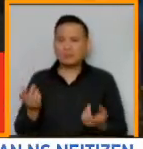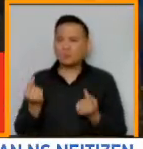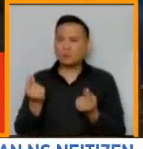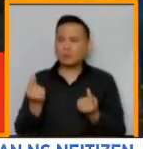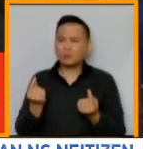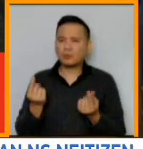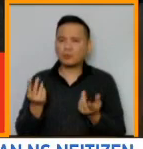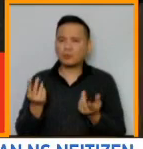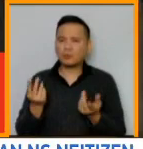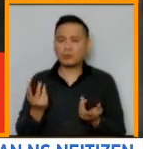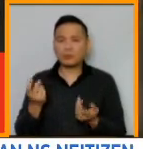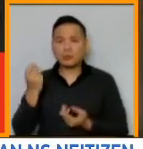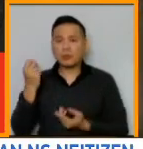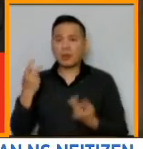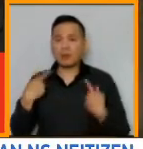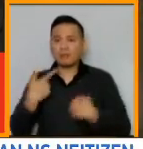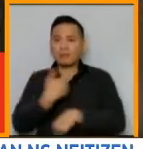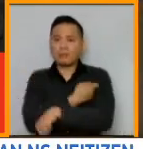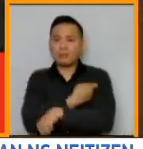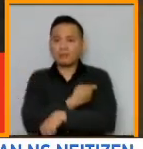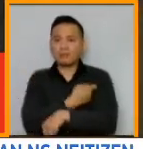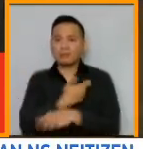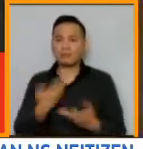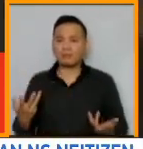na po yun.